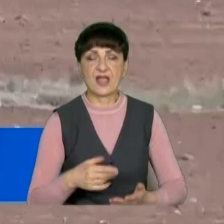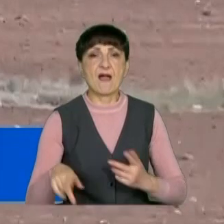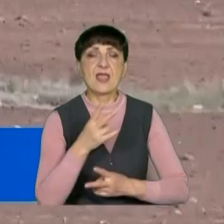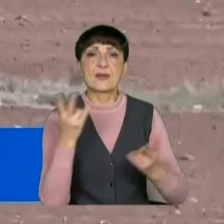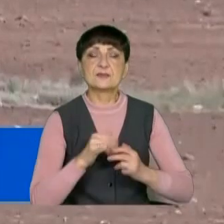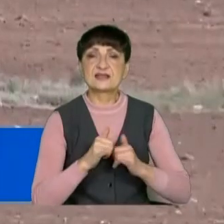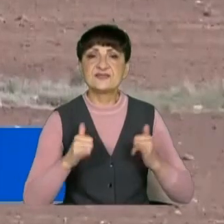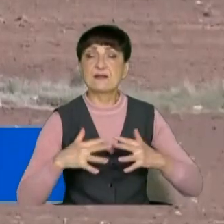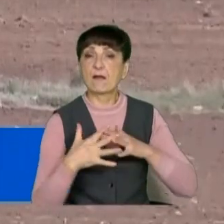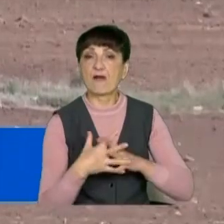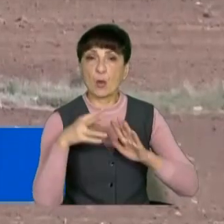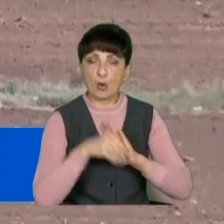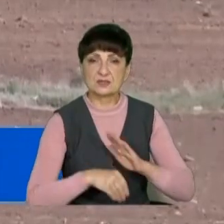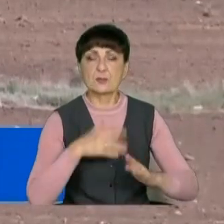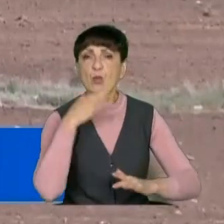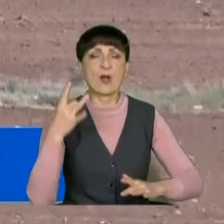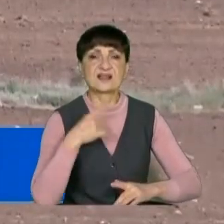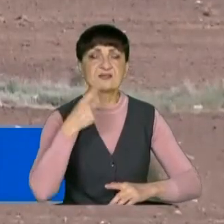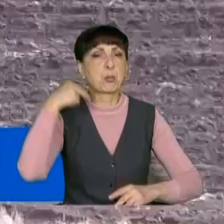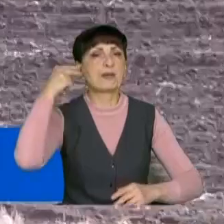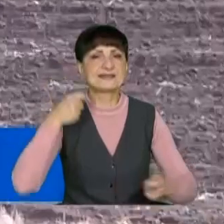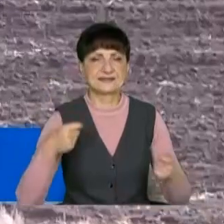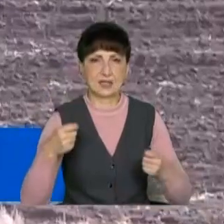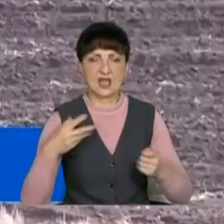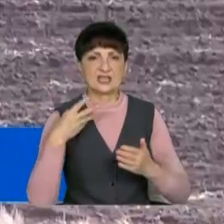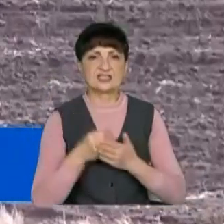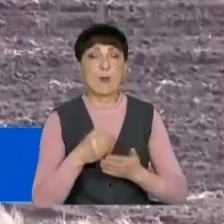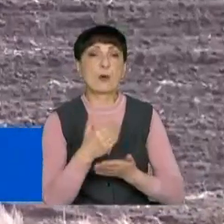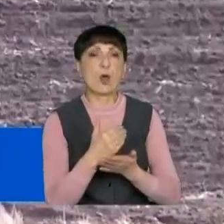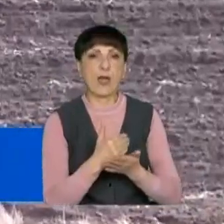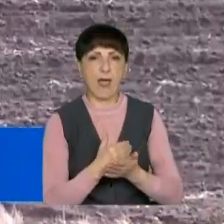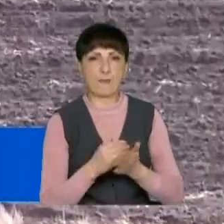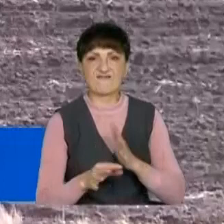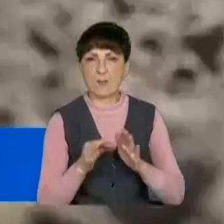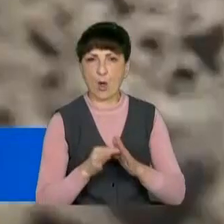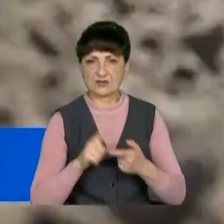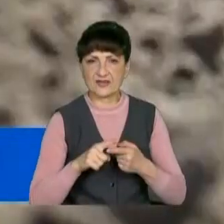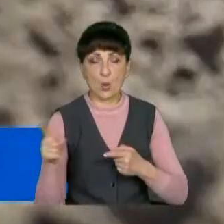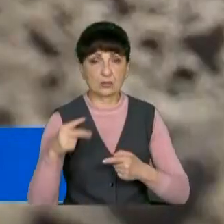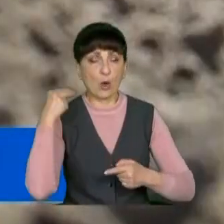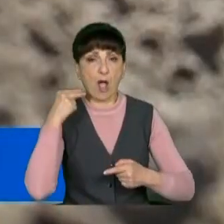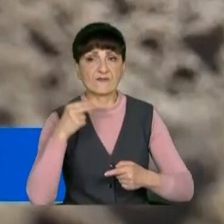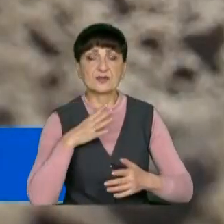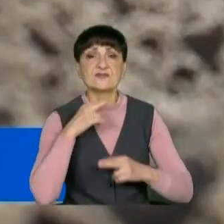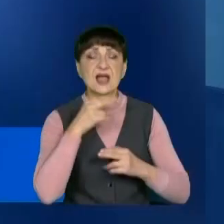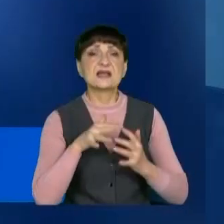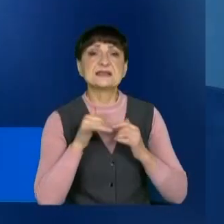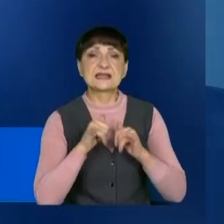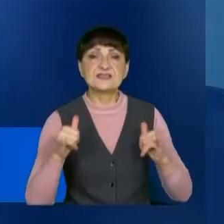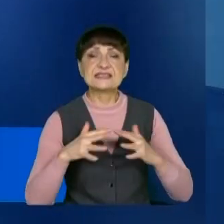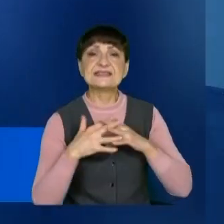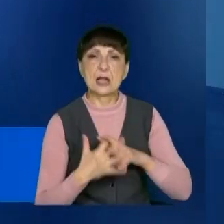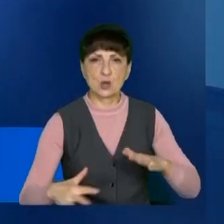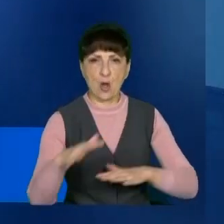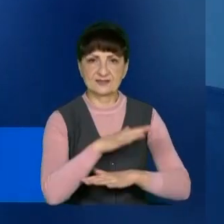необходимости развития аграрной отрасли не раз говорил и президент. В своей предвыборной программе Касым-Жомарт Токаев акцентировал внимание на развитии сельских районов. Для